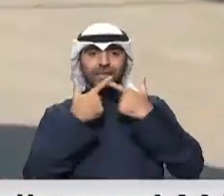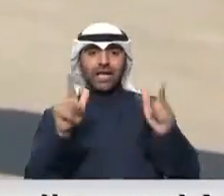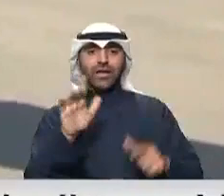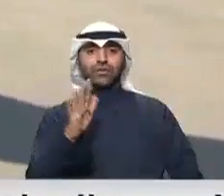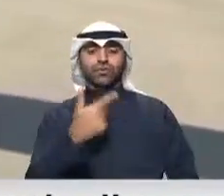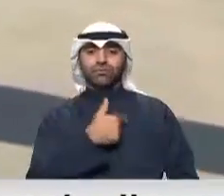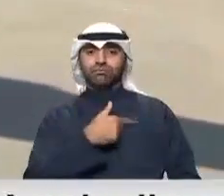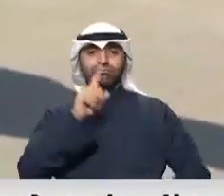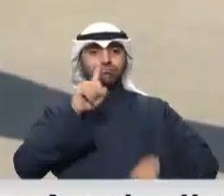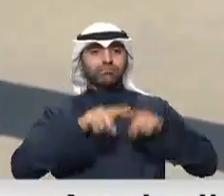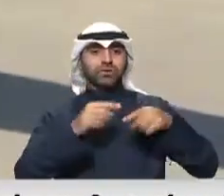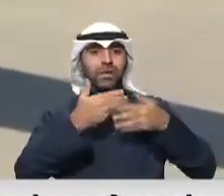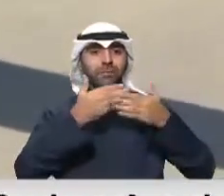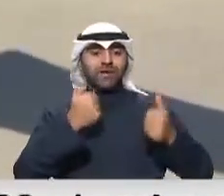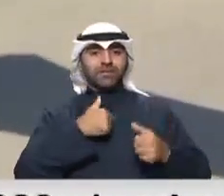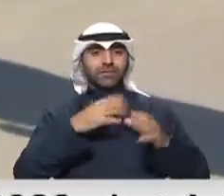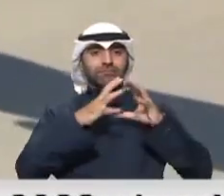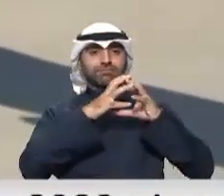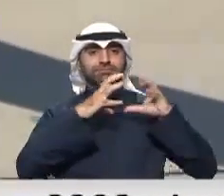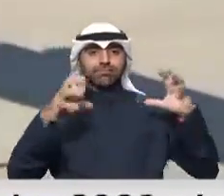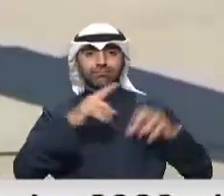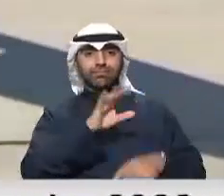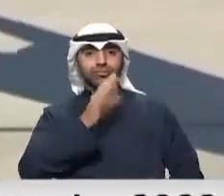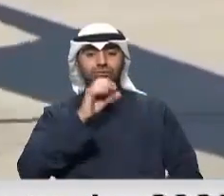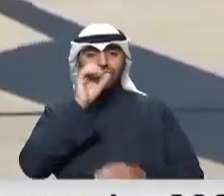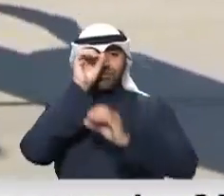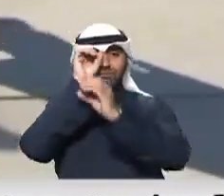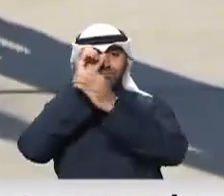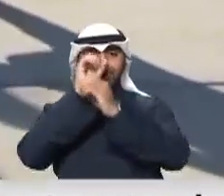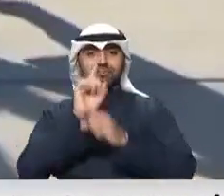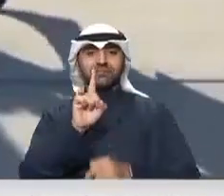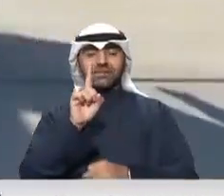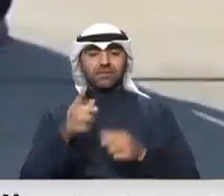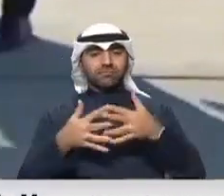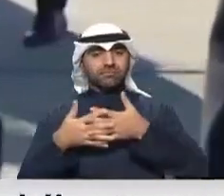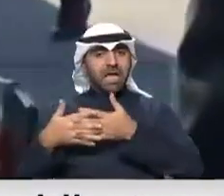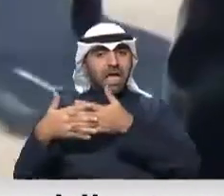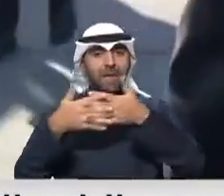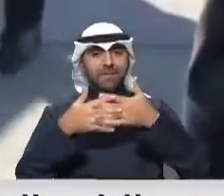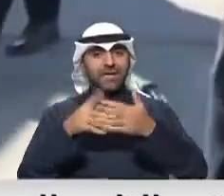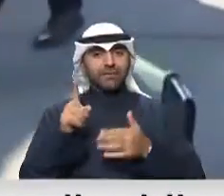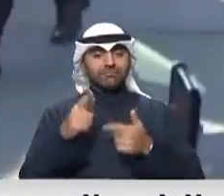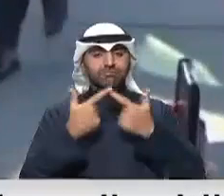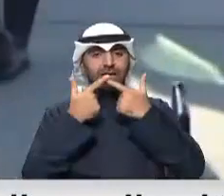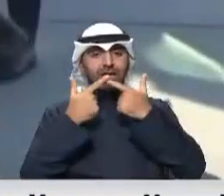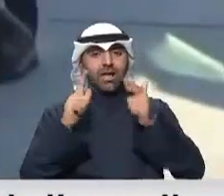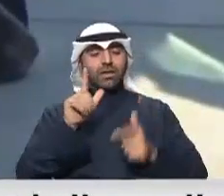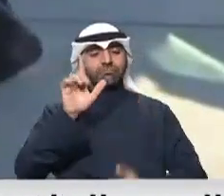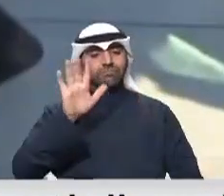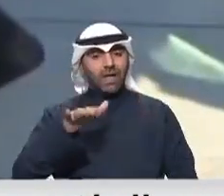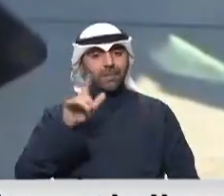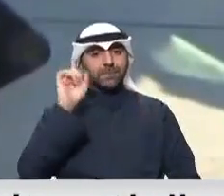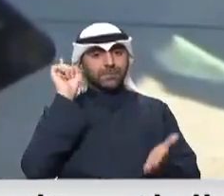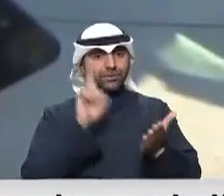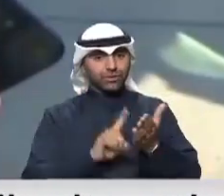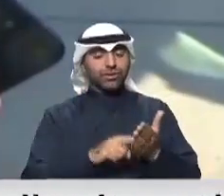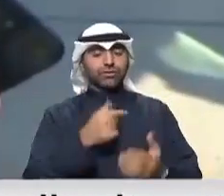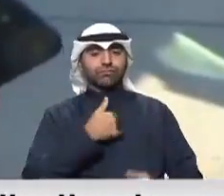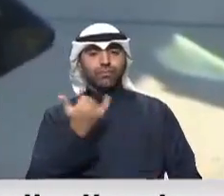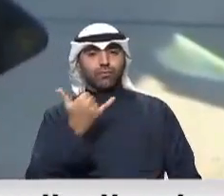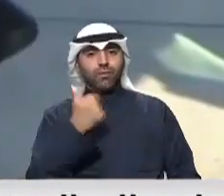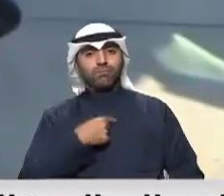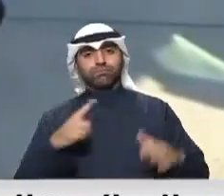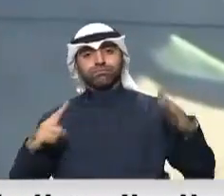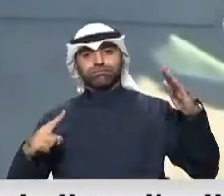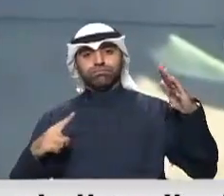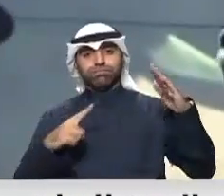انتهاكا واضحا لمجالها الجوي وأنها عليها إسقاطه. زيارة بلينكن كانت ستكون نوعا من التخفيف